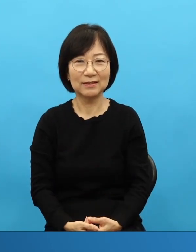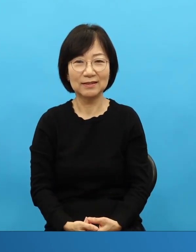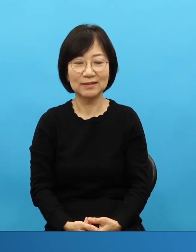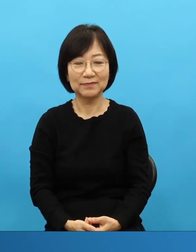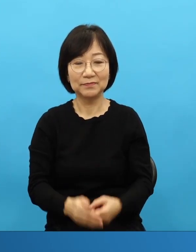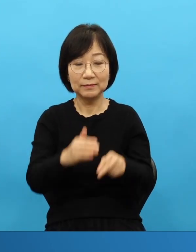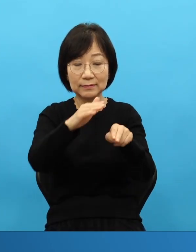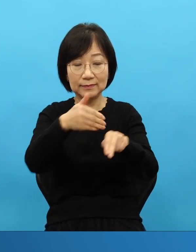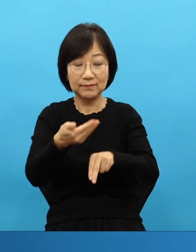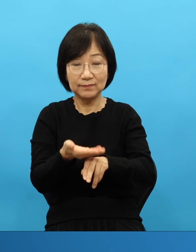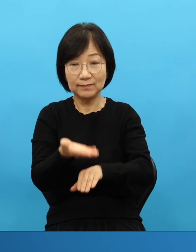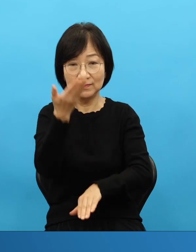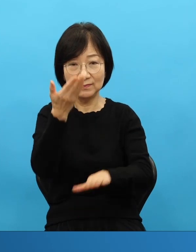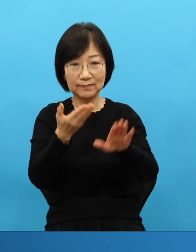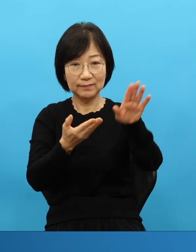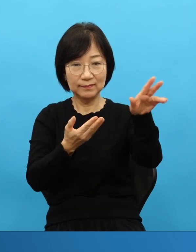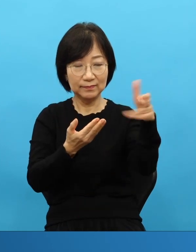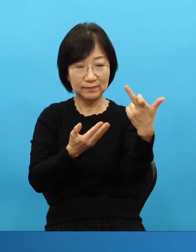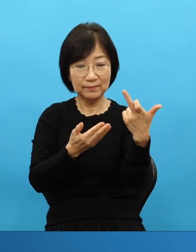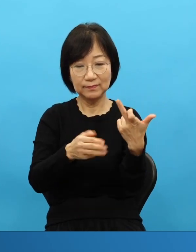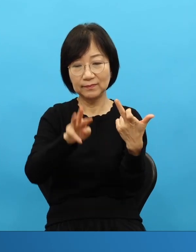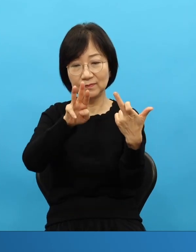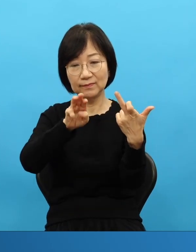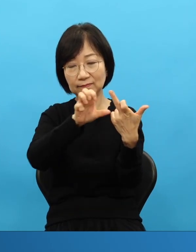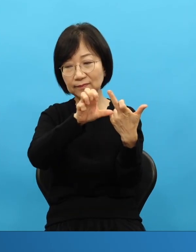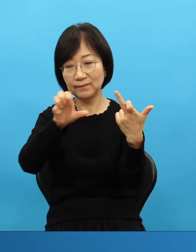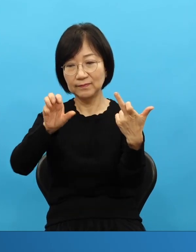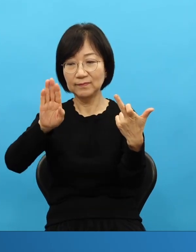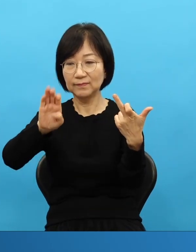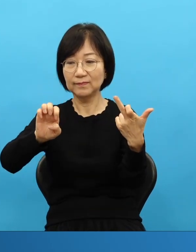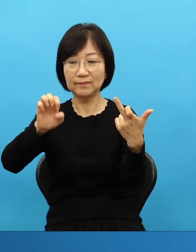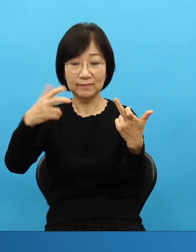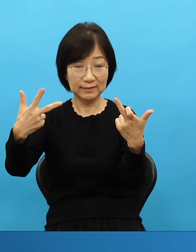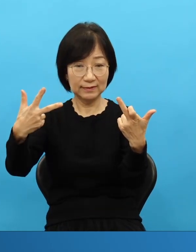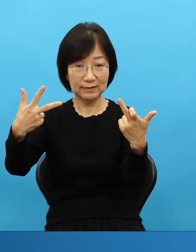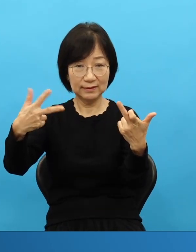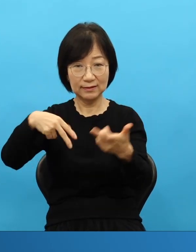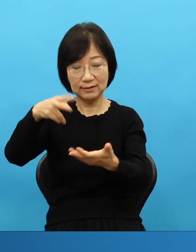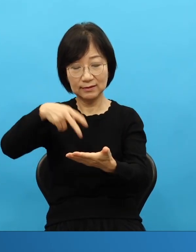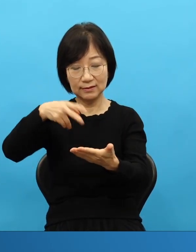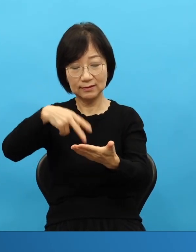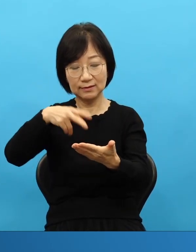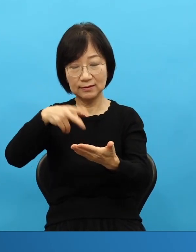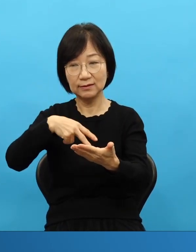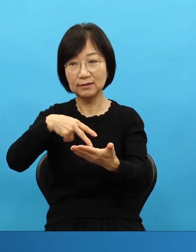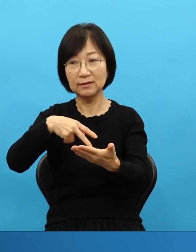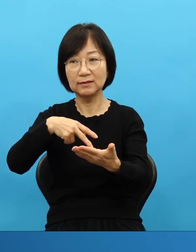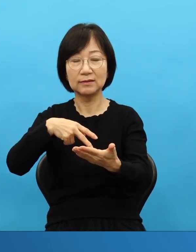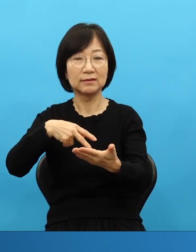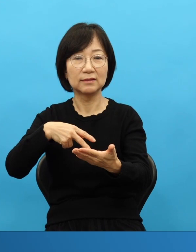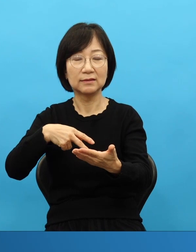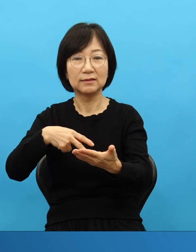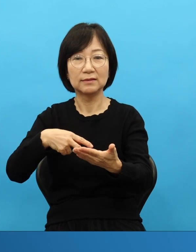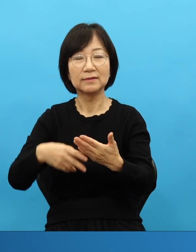사무엘상 17장 35절에서 47절까지 봤어요. Acts 17, verse 35 through 47.